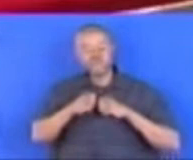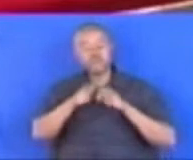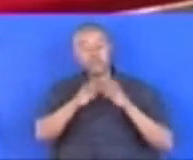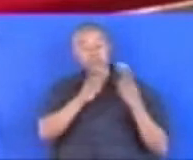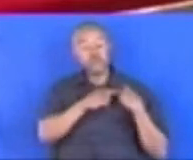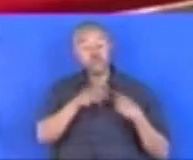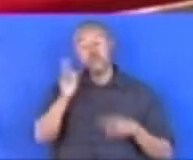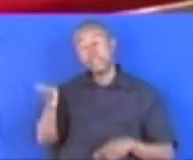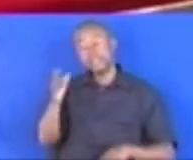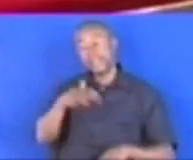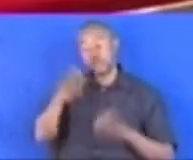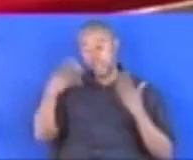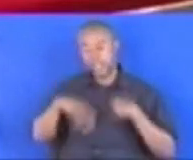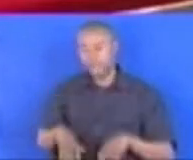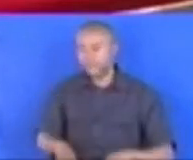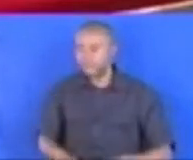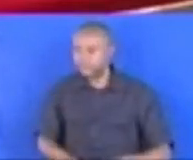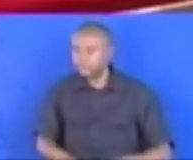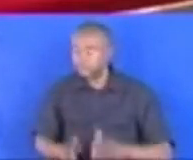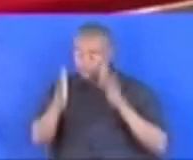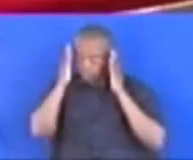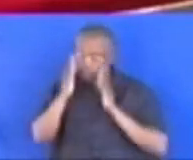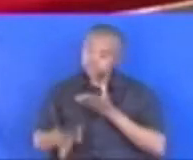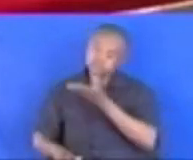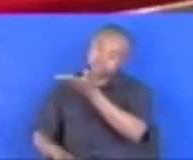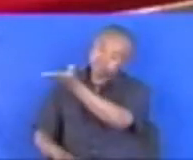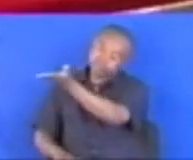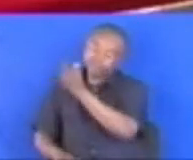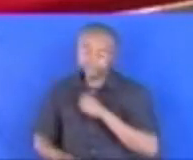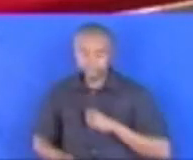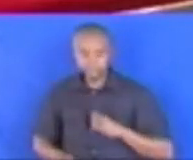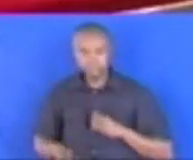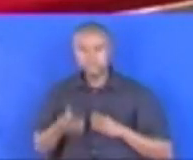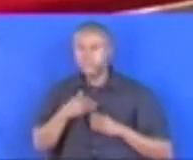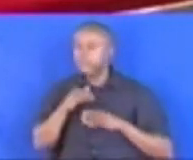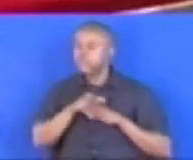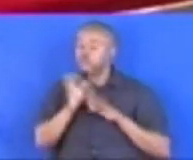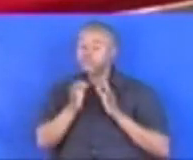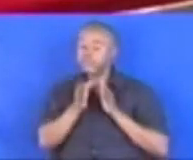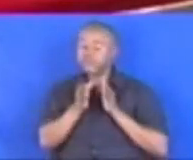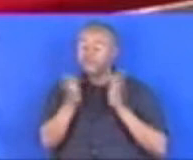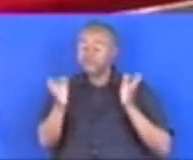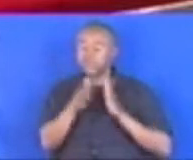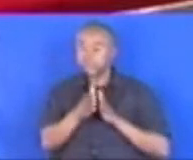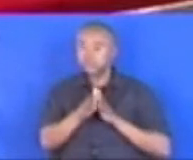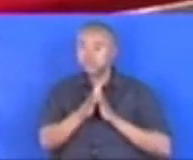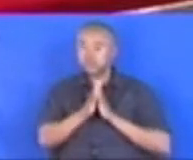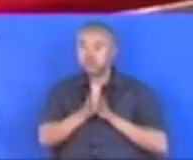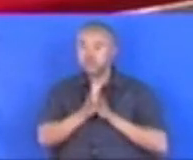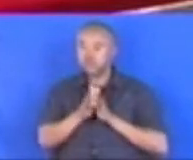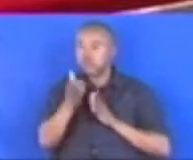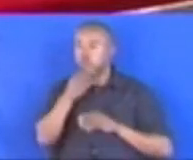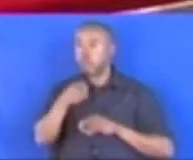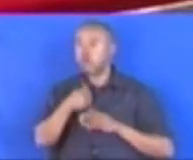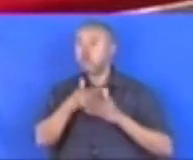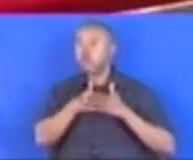ya sera yetu. Mheshimiwa Naibu Spika, pia nichukue fursa hii kuishukuru familia yangu, mume